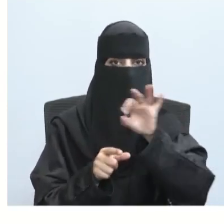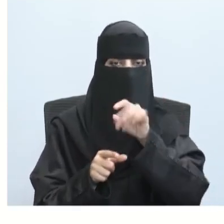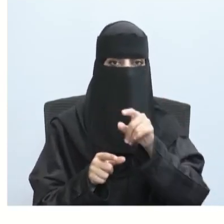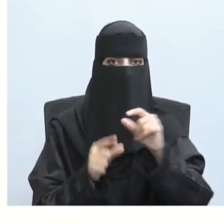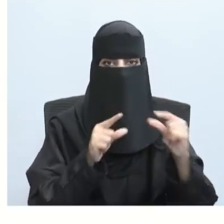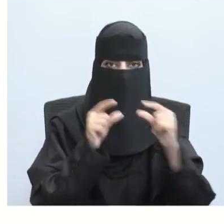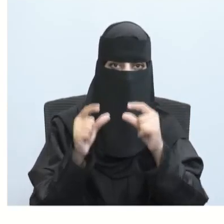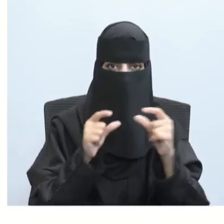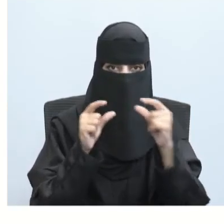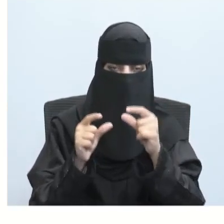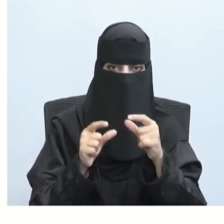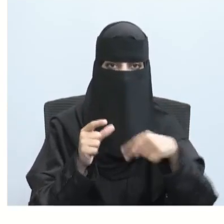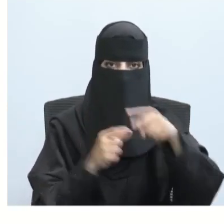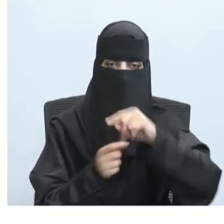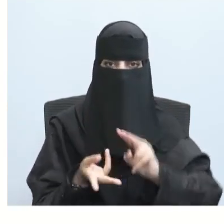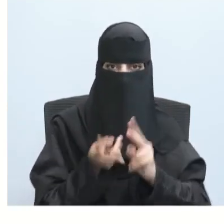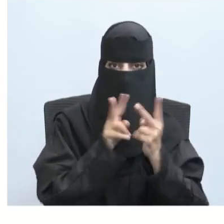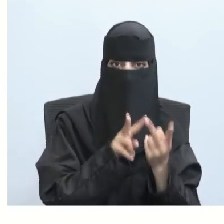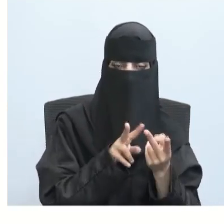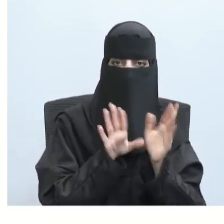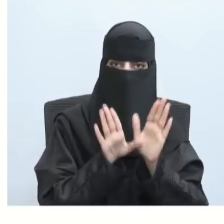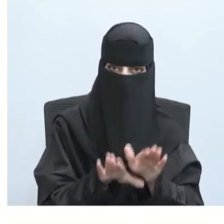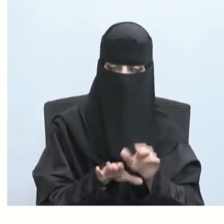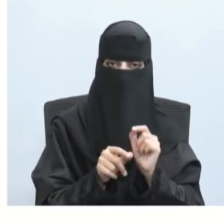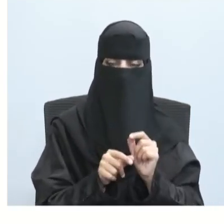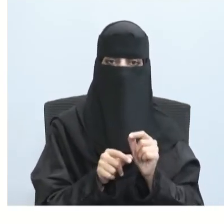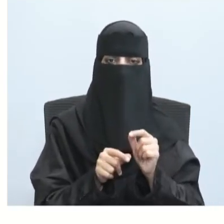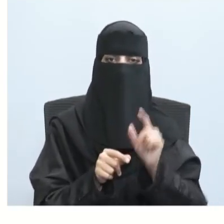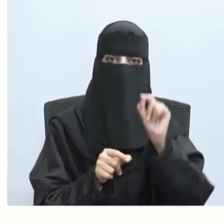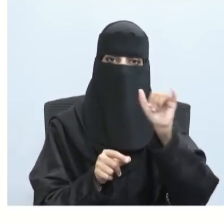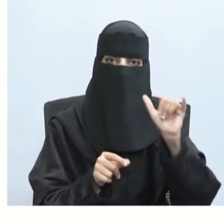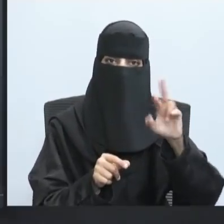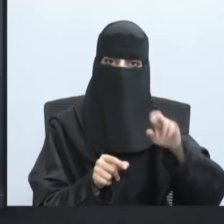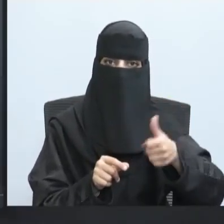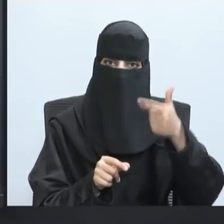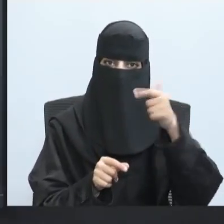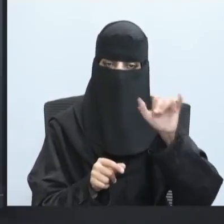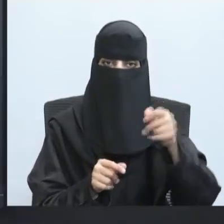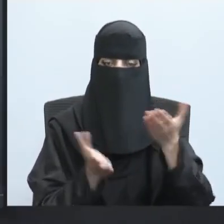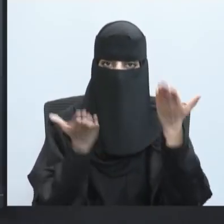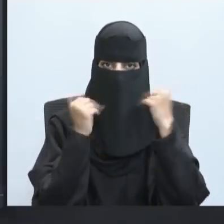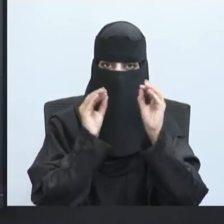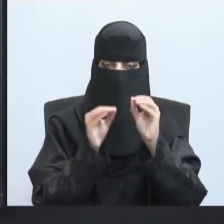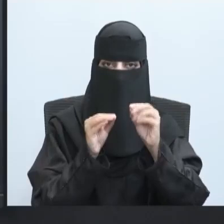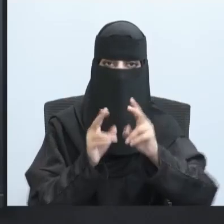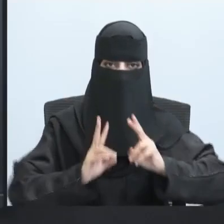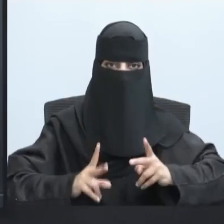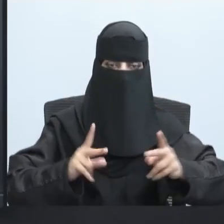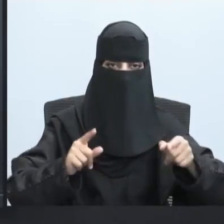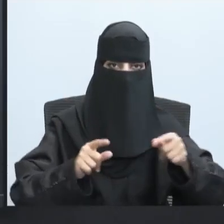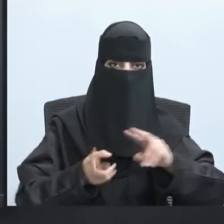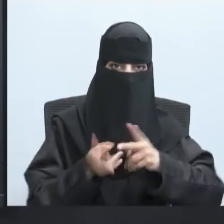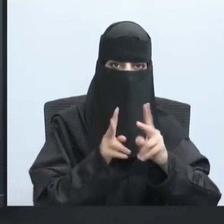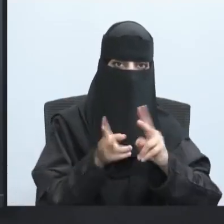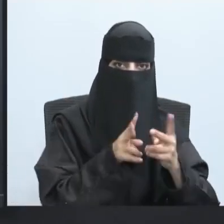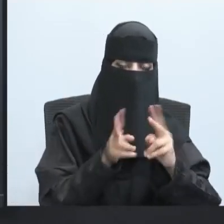الدلائل حول حدوث التغيرات الفيزيائيه والتي تعرفنا على ان هذه التغيرات الفيزيائيه